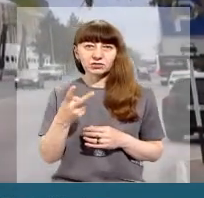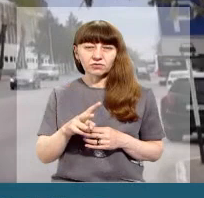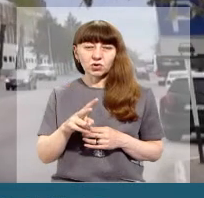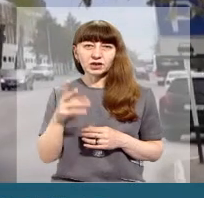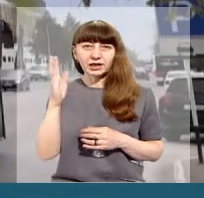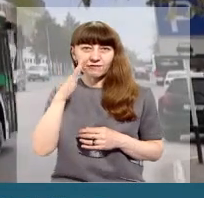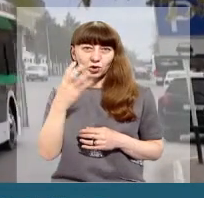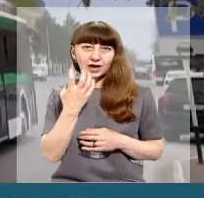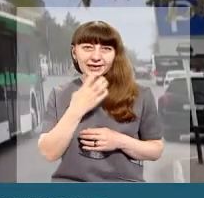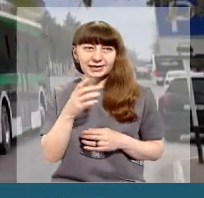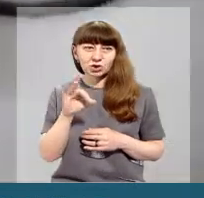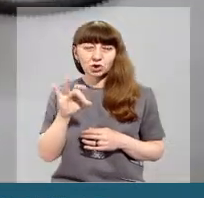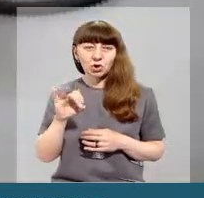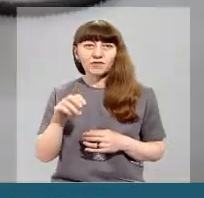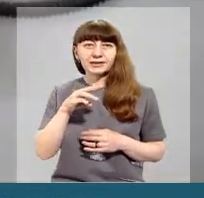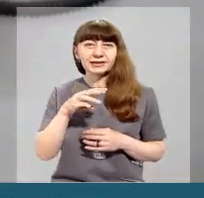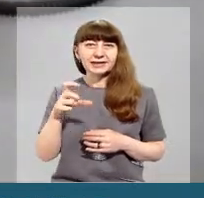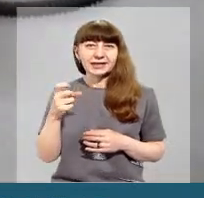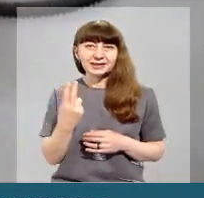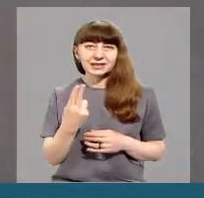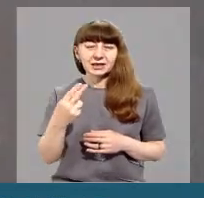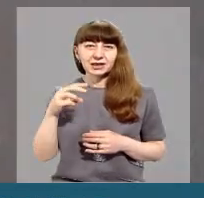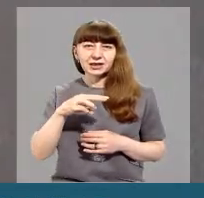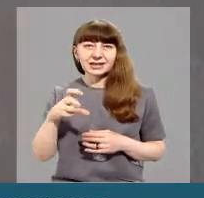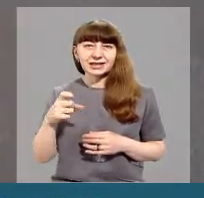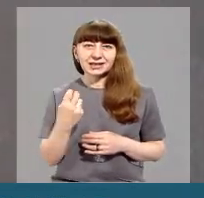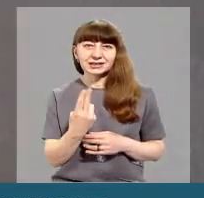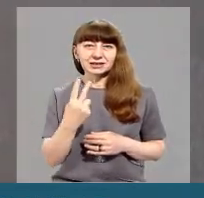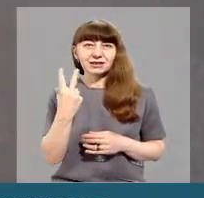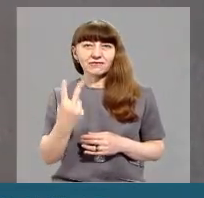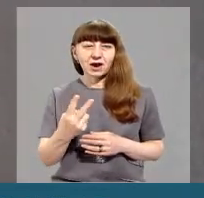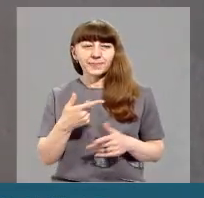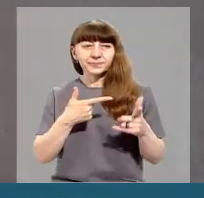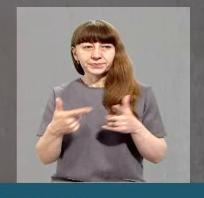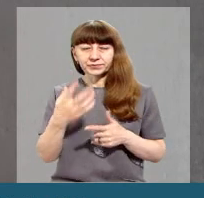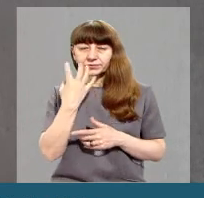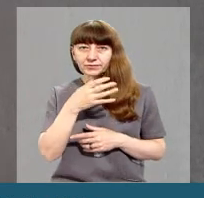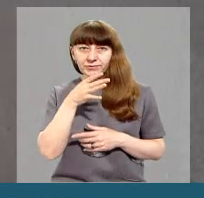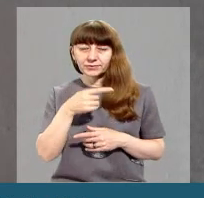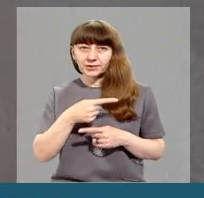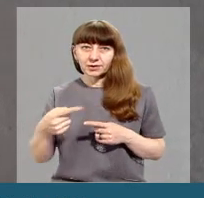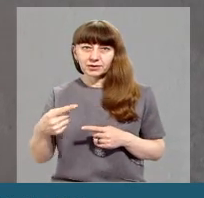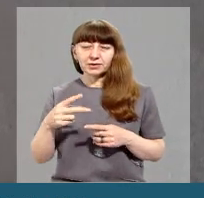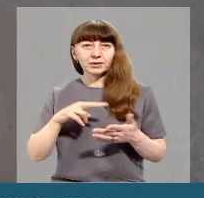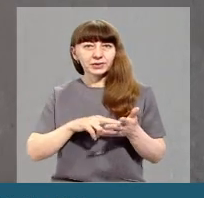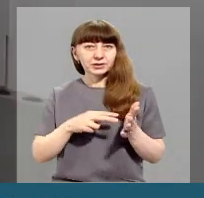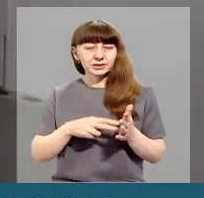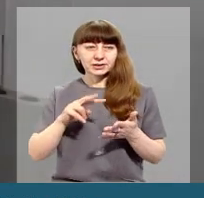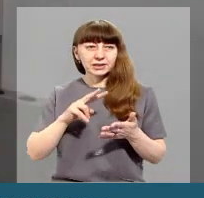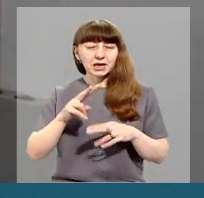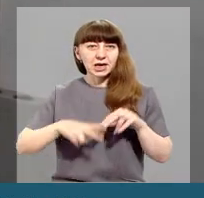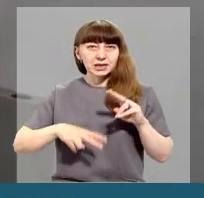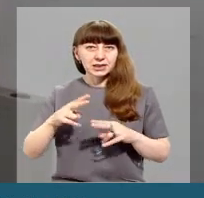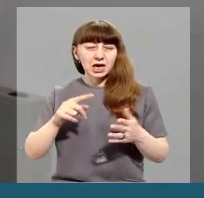водогрейных котлов на ТЭЦ и ТЭЦ-2. Кроме того, при подготовке к следующему отопительному сезону намечено строительство